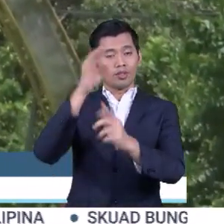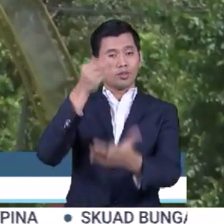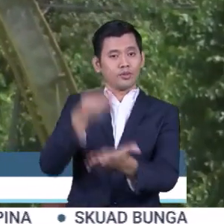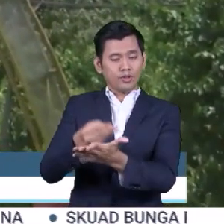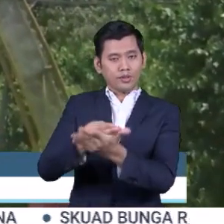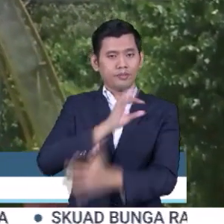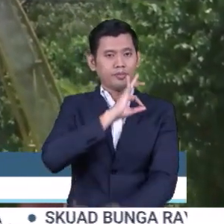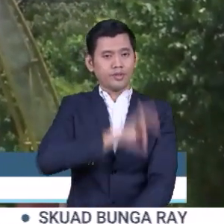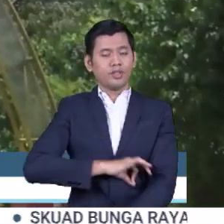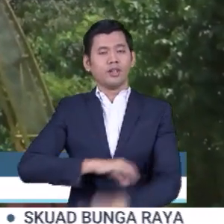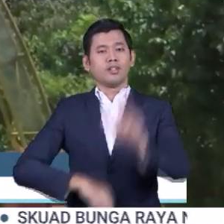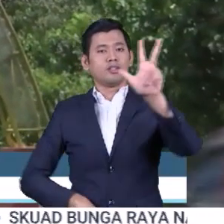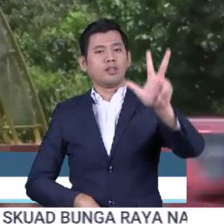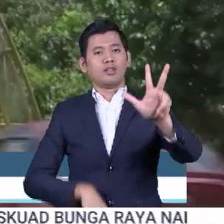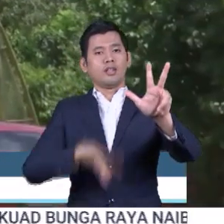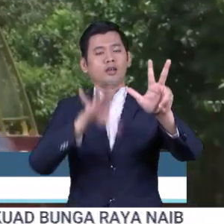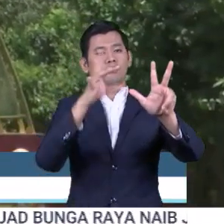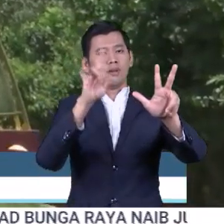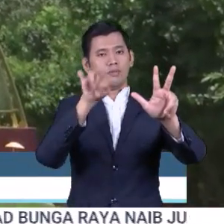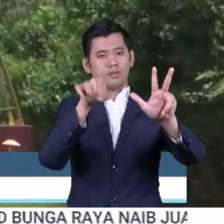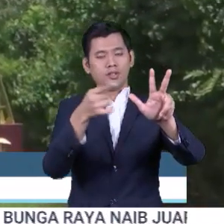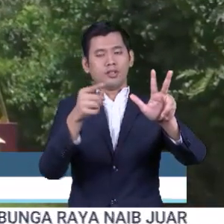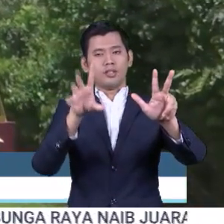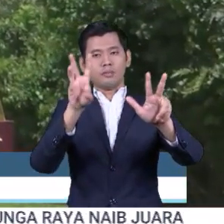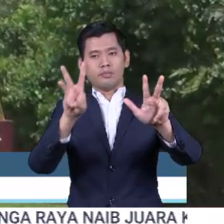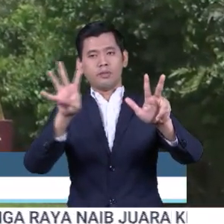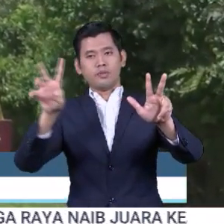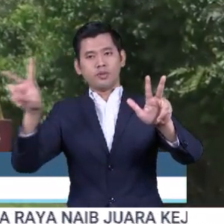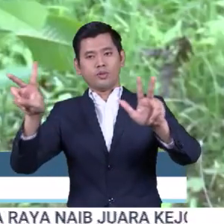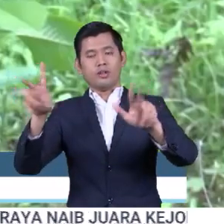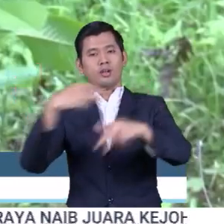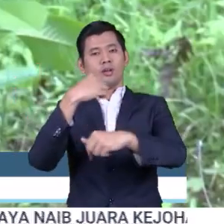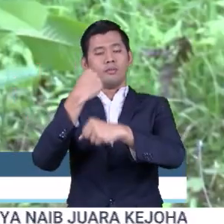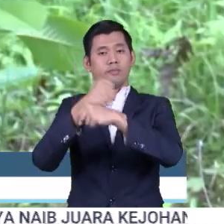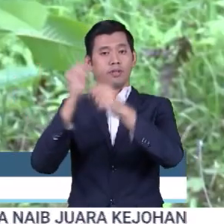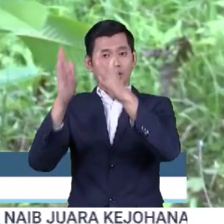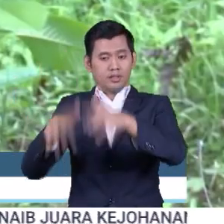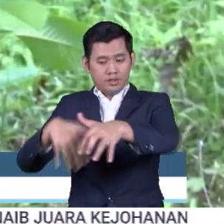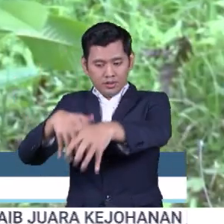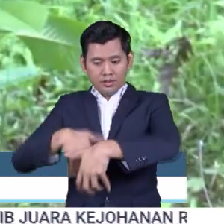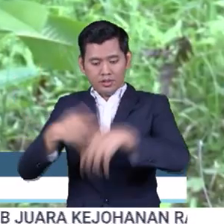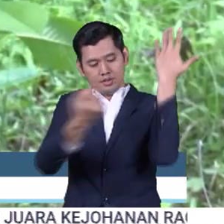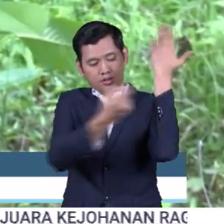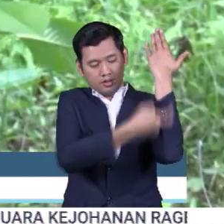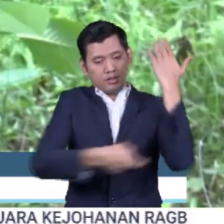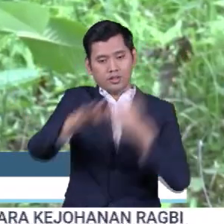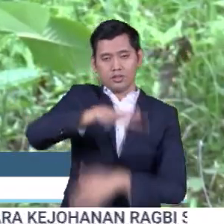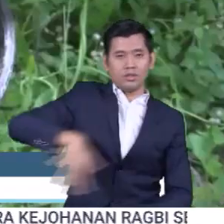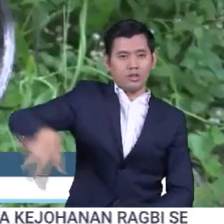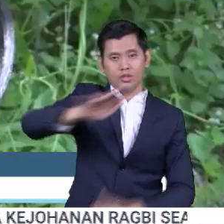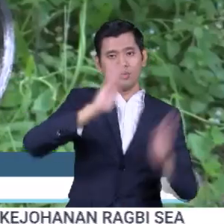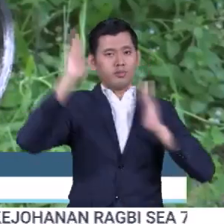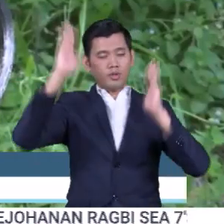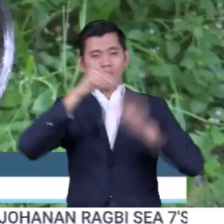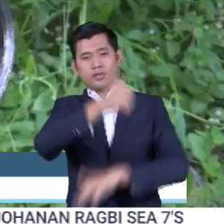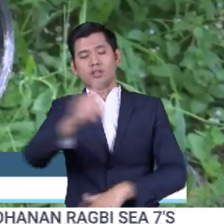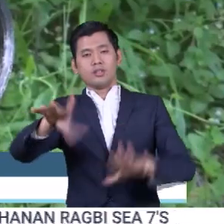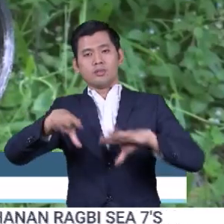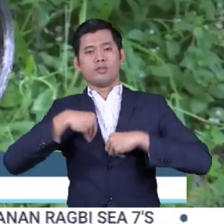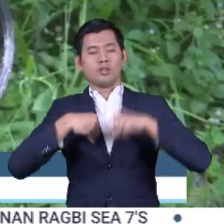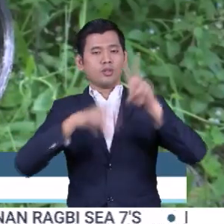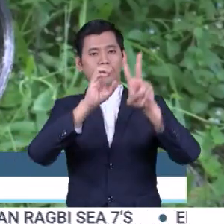memanfaatkan 318.642 berkebun kecil getah di seluruh negara dengan masing-masing menerima